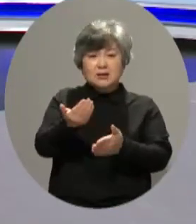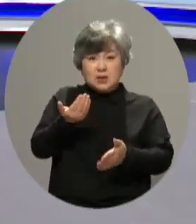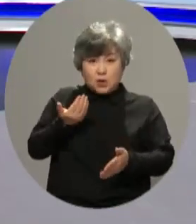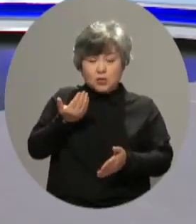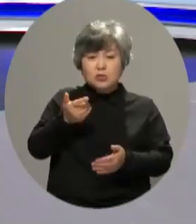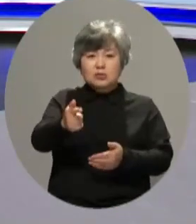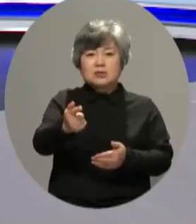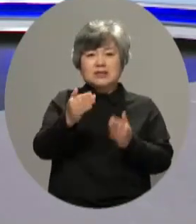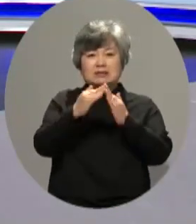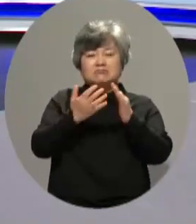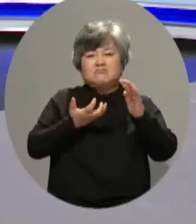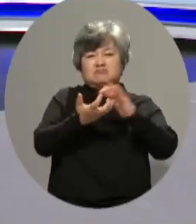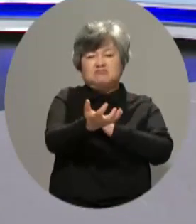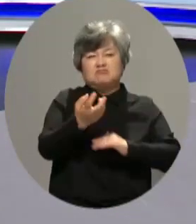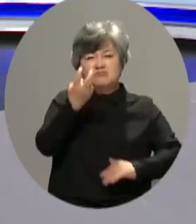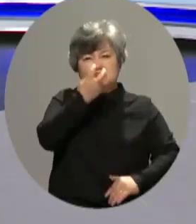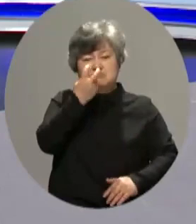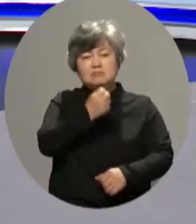자택을 압수수색했습니다.